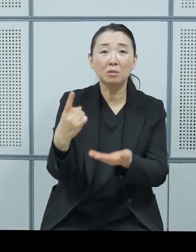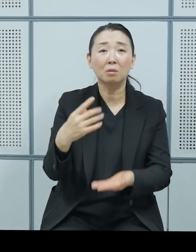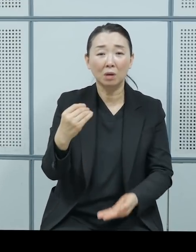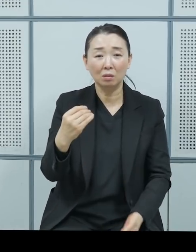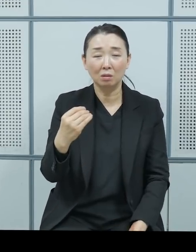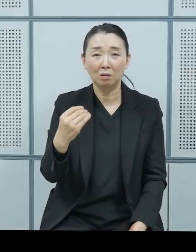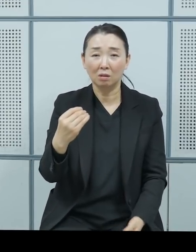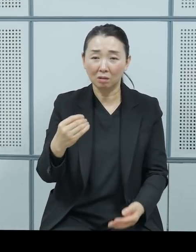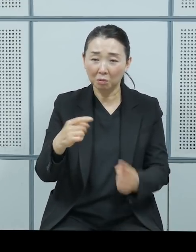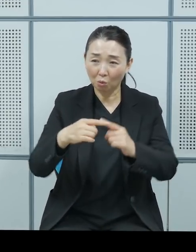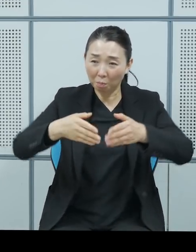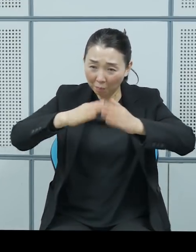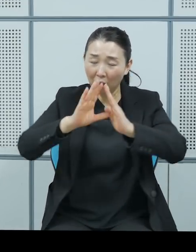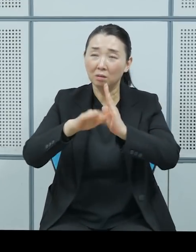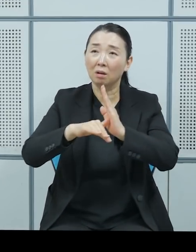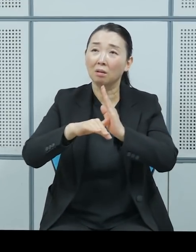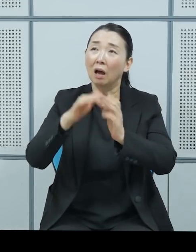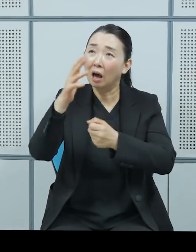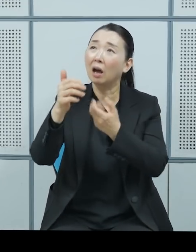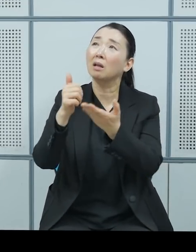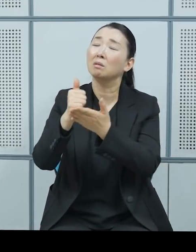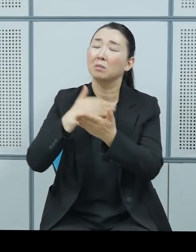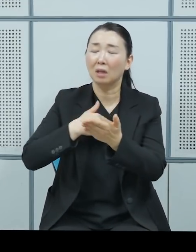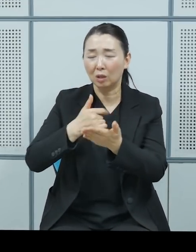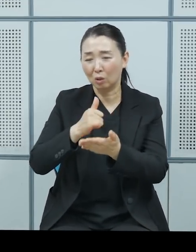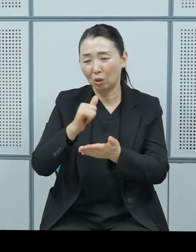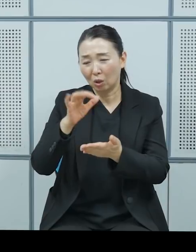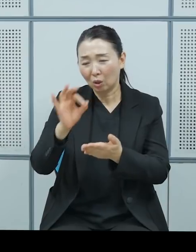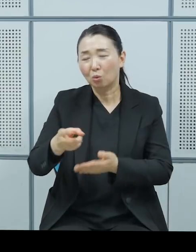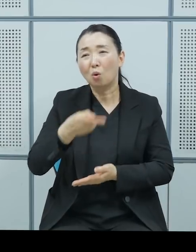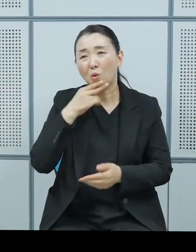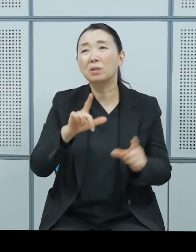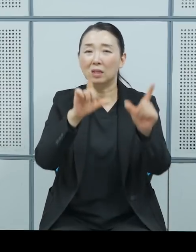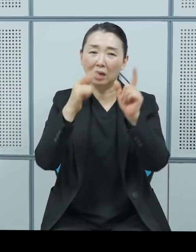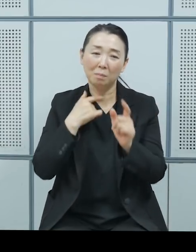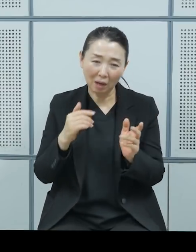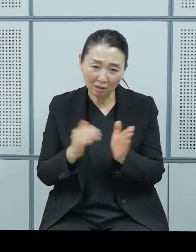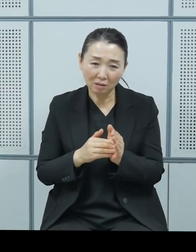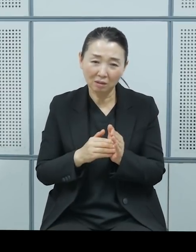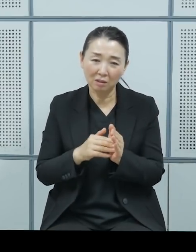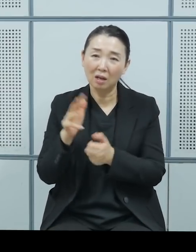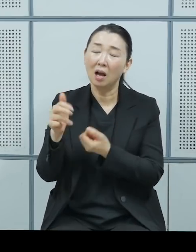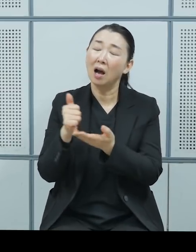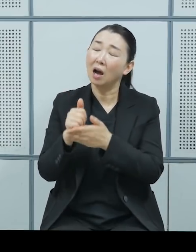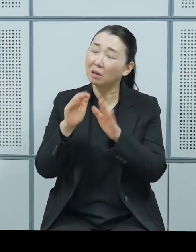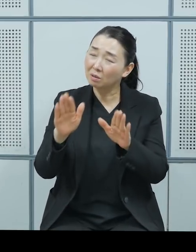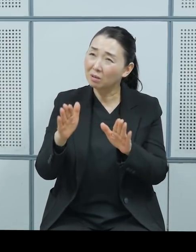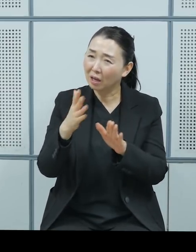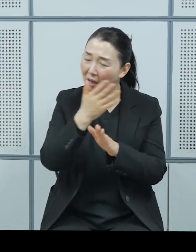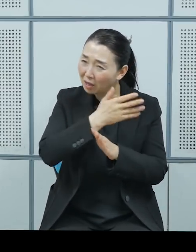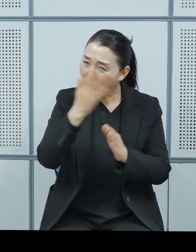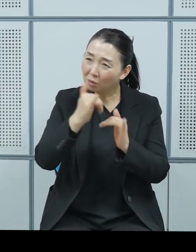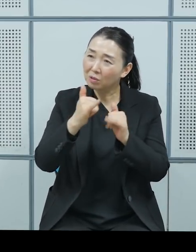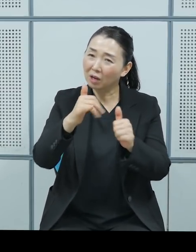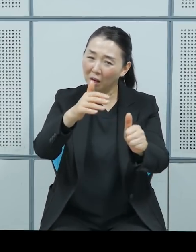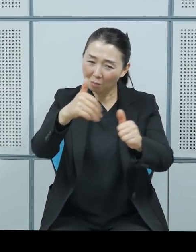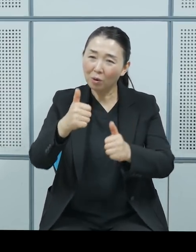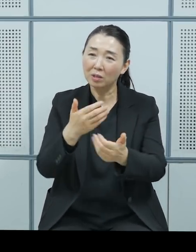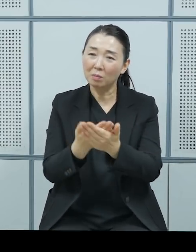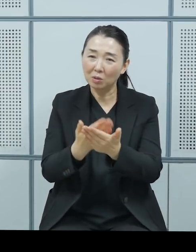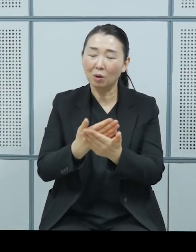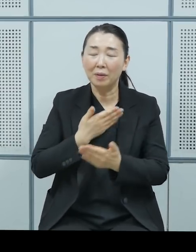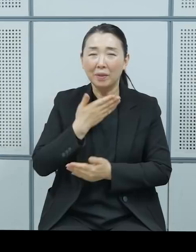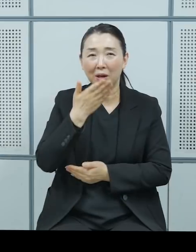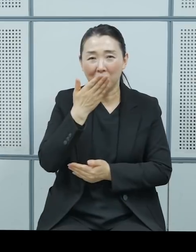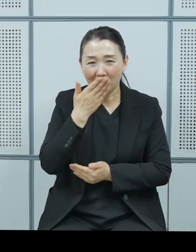개척할 때 기도도 하나님 어차피 내가 돈 없이 살아온 거 하나님 이제 젊은 애들은 보내주지 마시고 나를